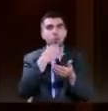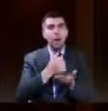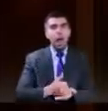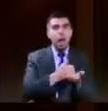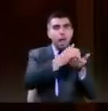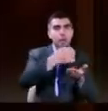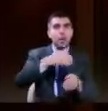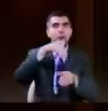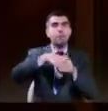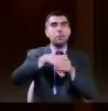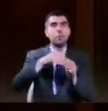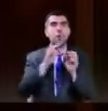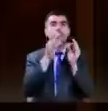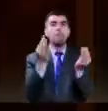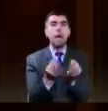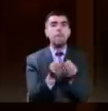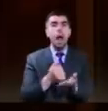خدمات صندوق دعم التماسك الاجتماعي.